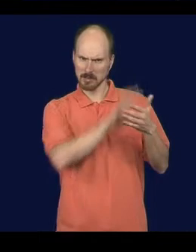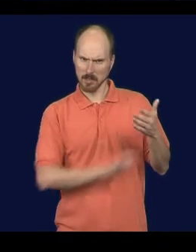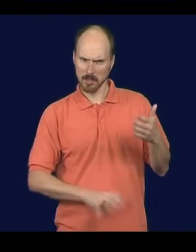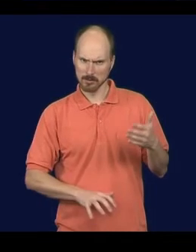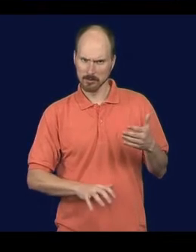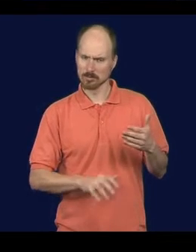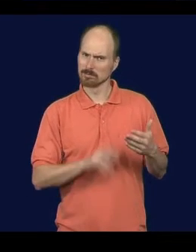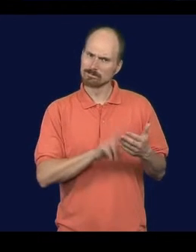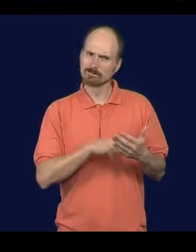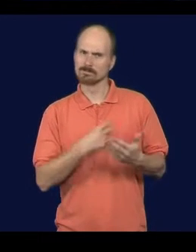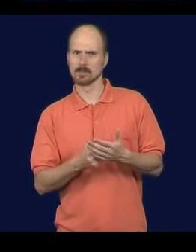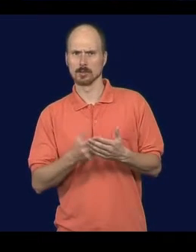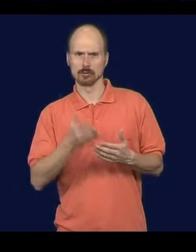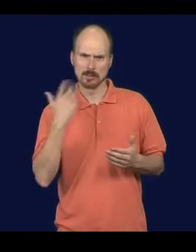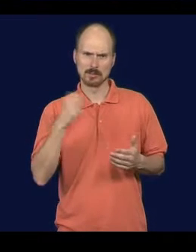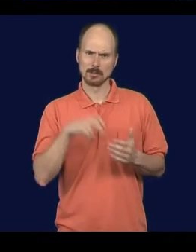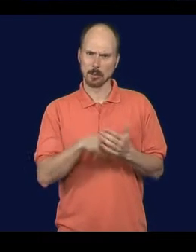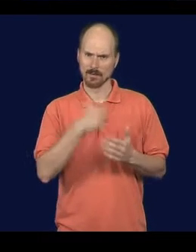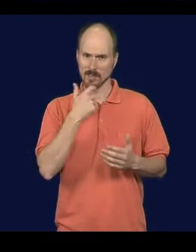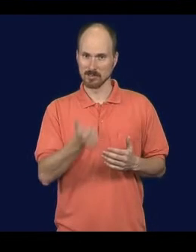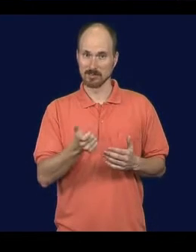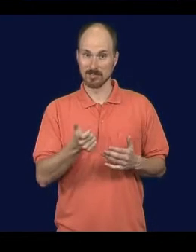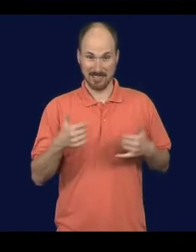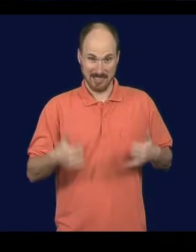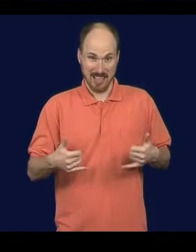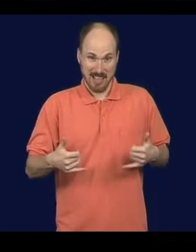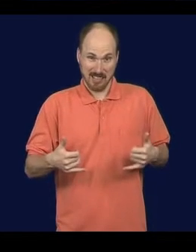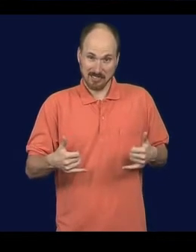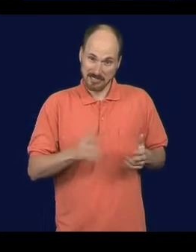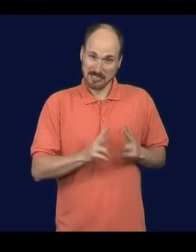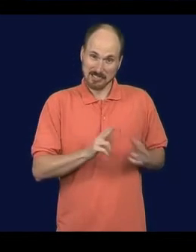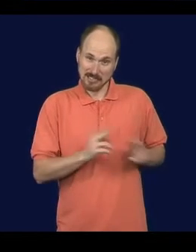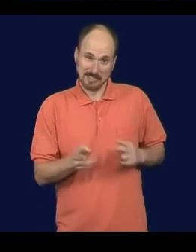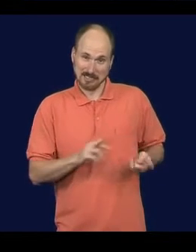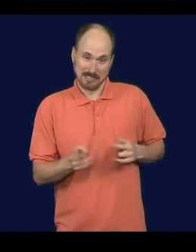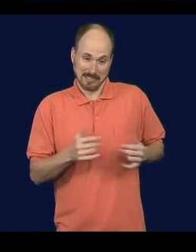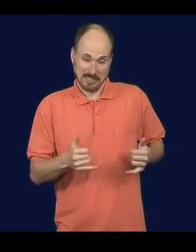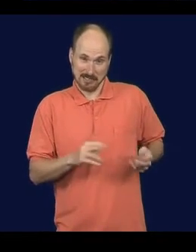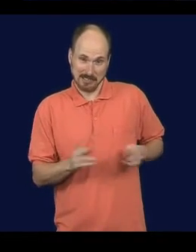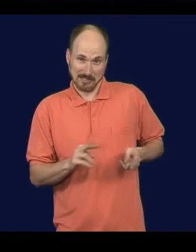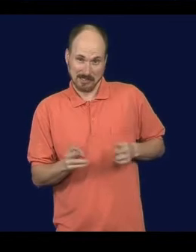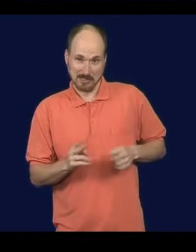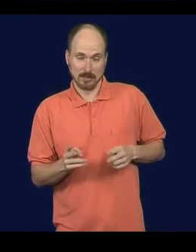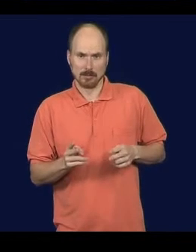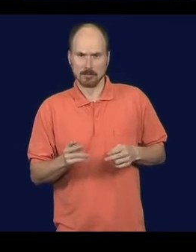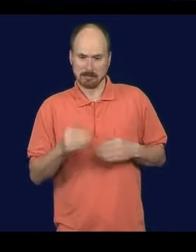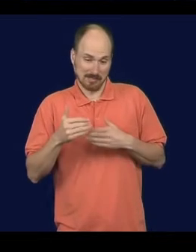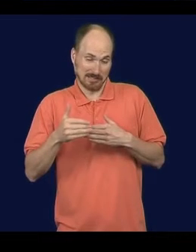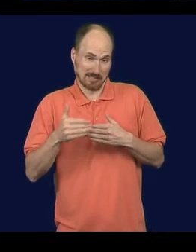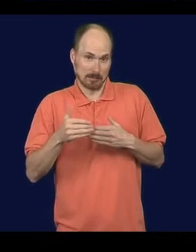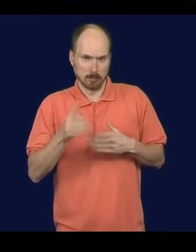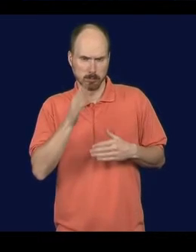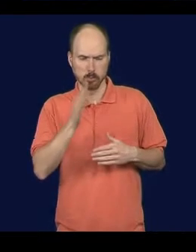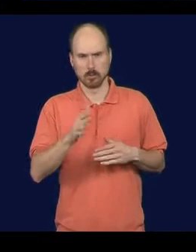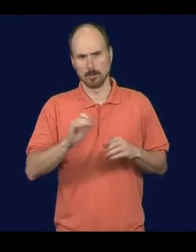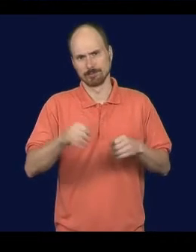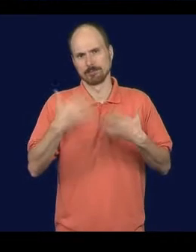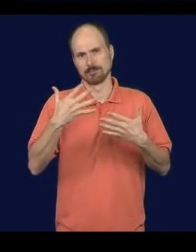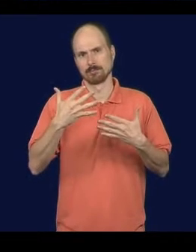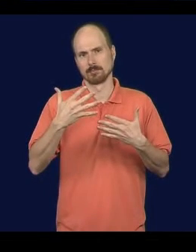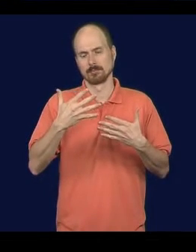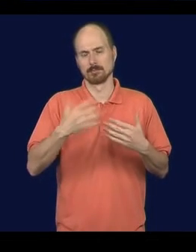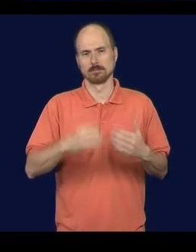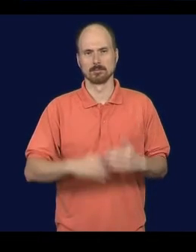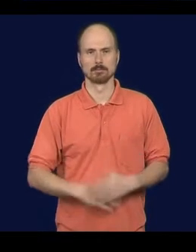tyto dvě informace. Děkuji. Takže vlastně, co se týče té soutěže, Galileo Masters, tak tam stačí mít